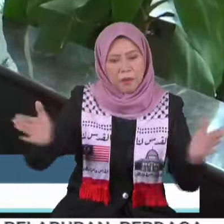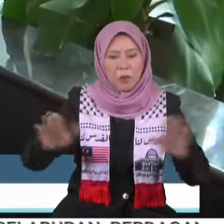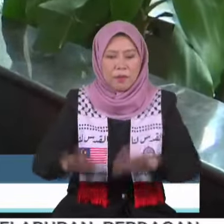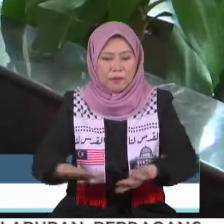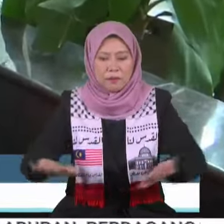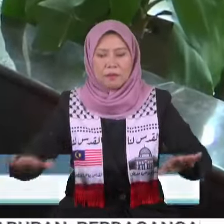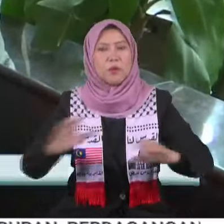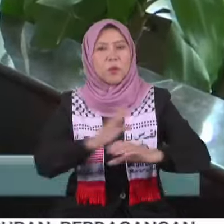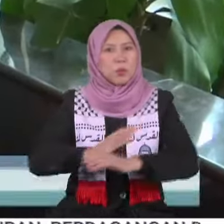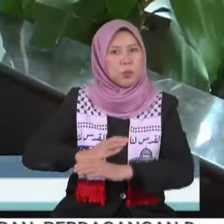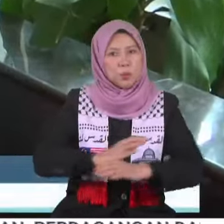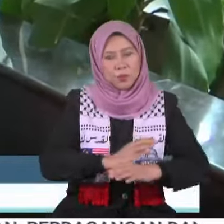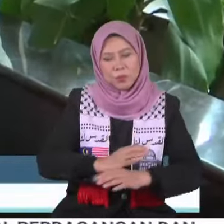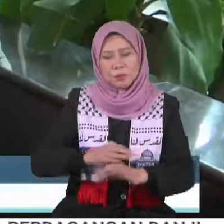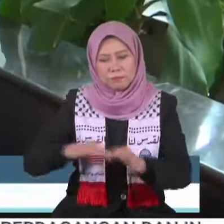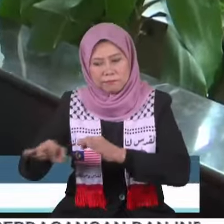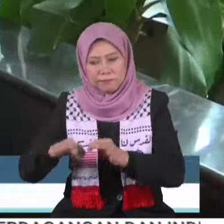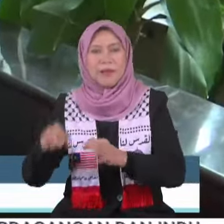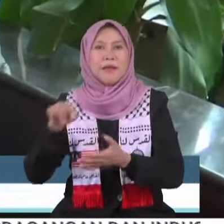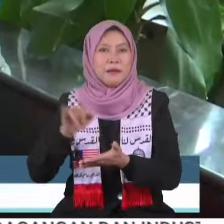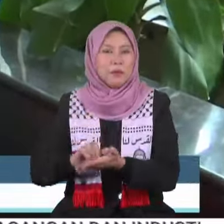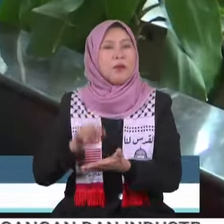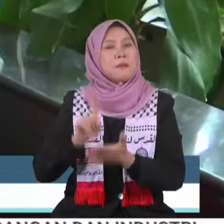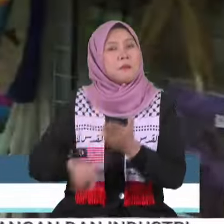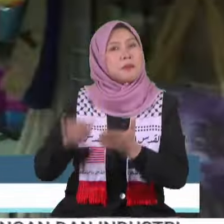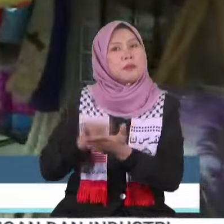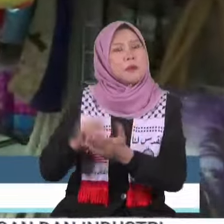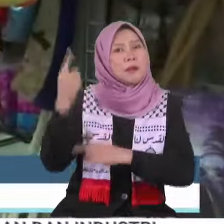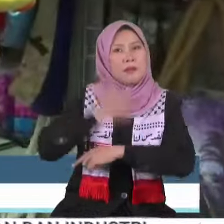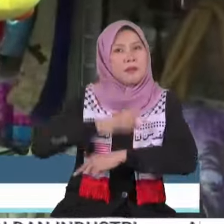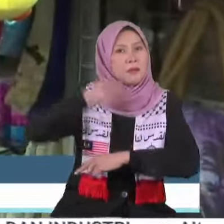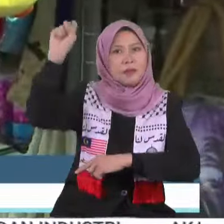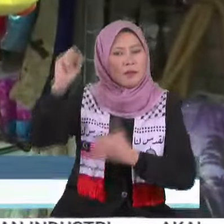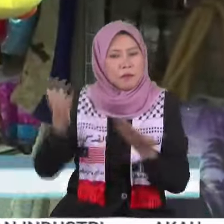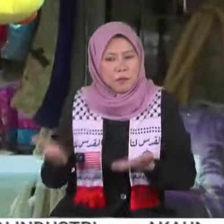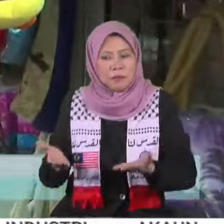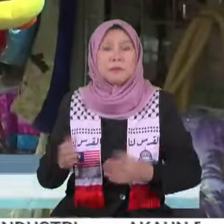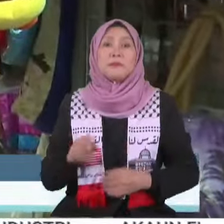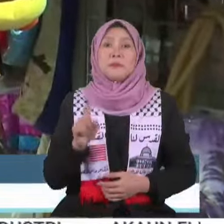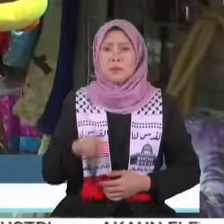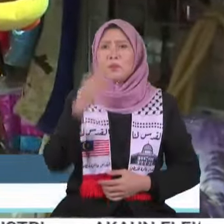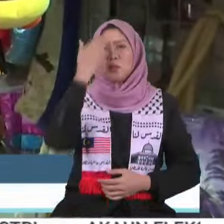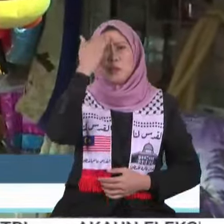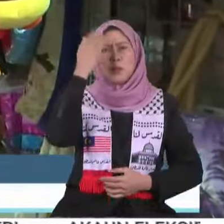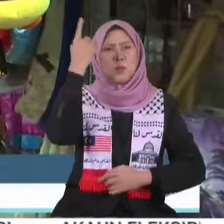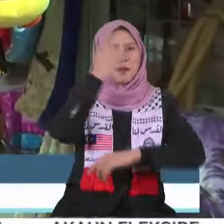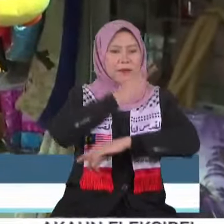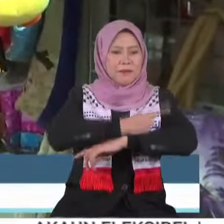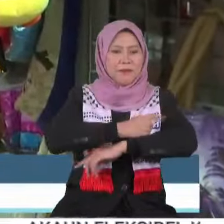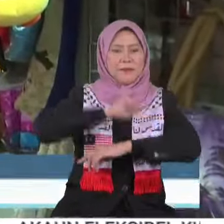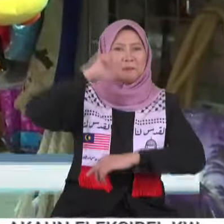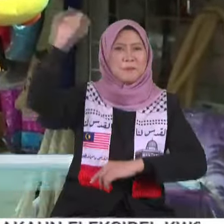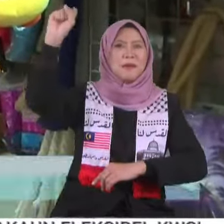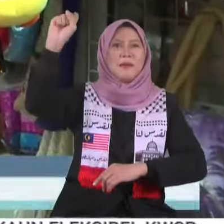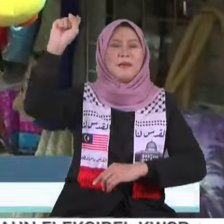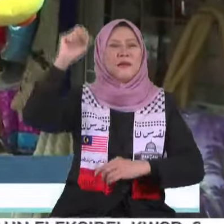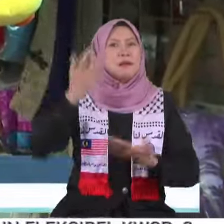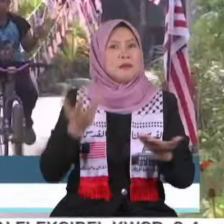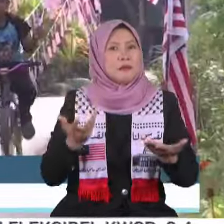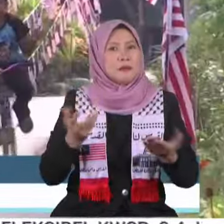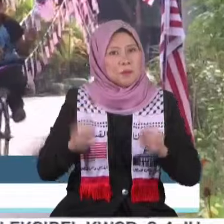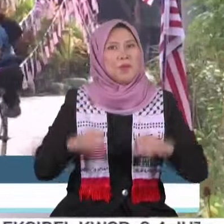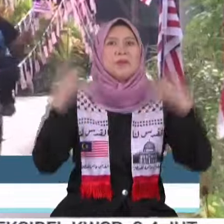cucu-cucu, cicit-cicit semua. Ha, ini hari kemerdekaan, apa itu hari kemerdekaan? Perlu tahu hari kemerdekaan baru kita